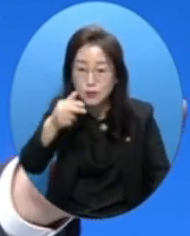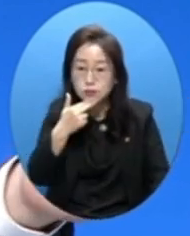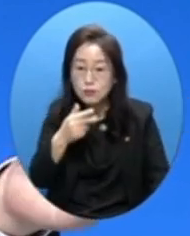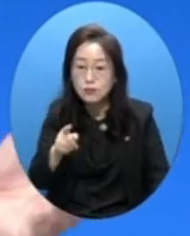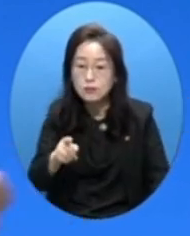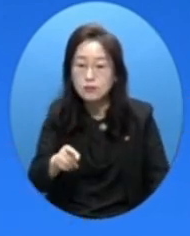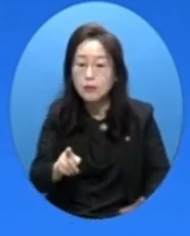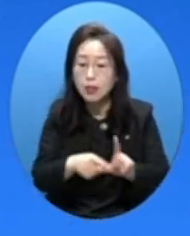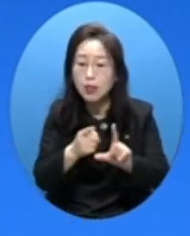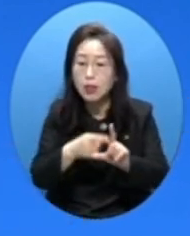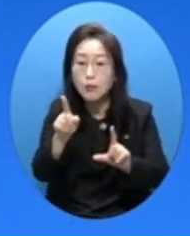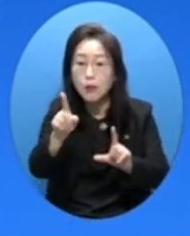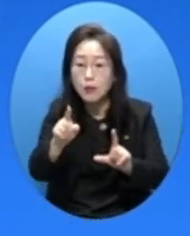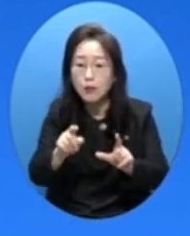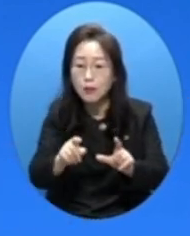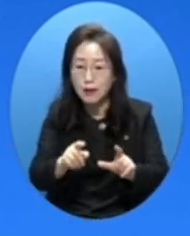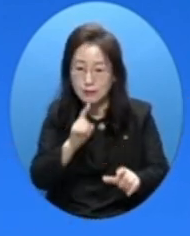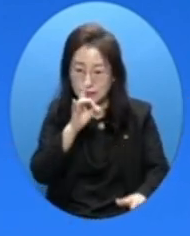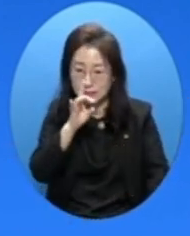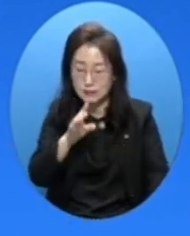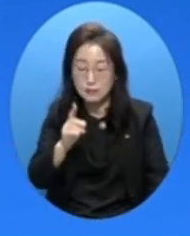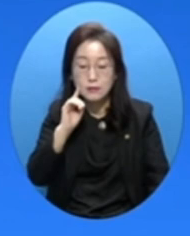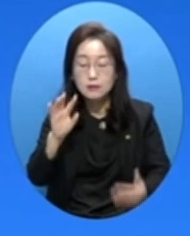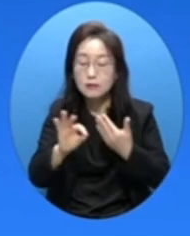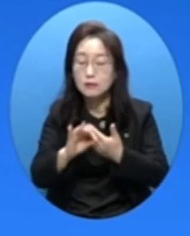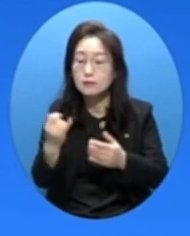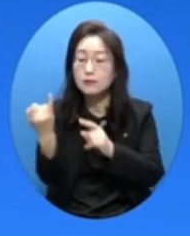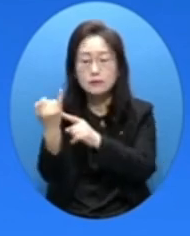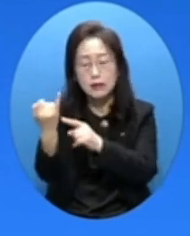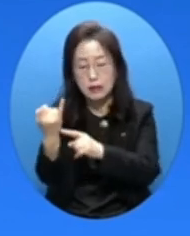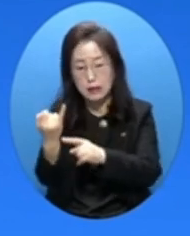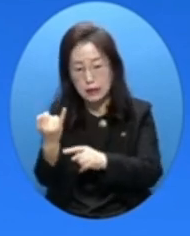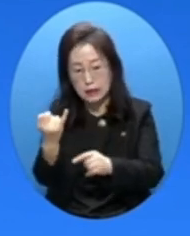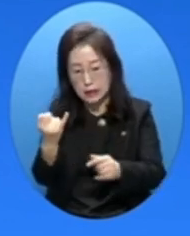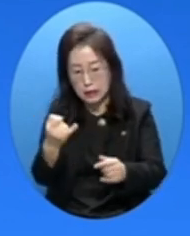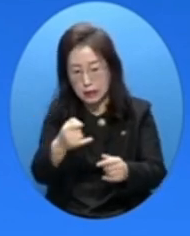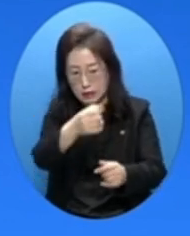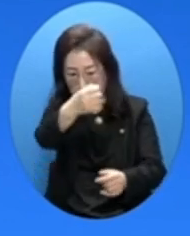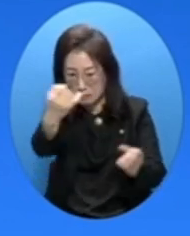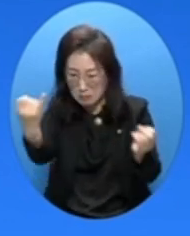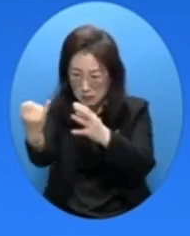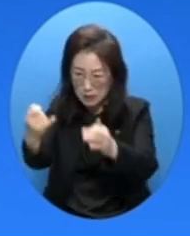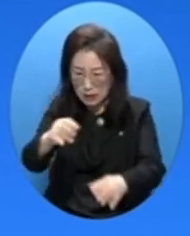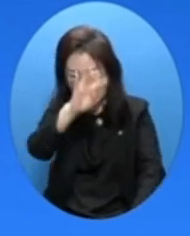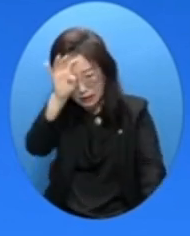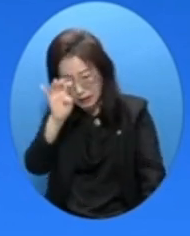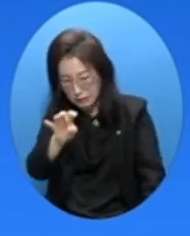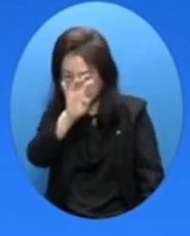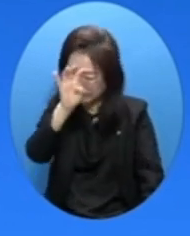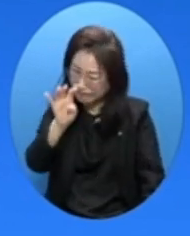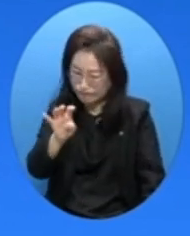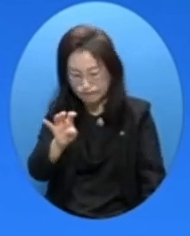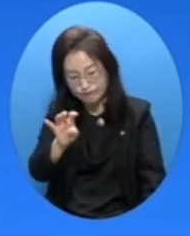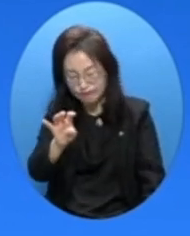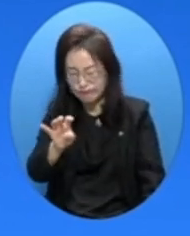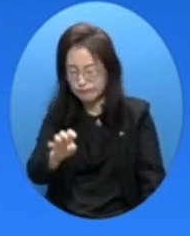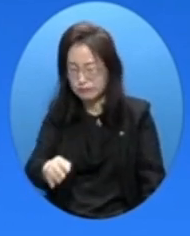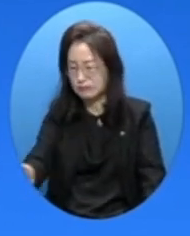않습니다. 만약 이 여인이 그게 될까 하고 그릇을 안 빌려왔다면 그 여인은 그대로